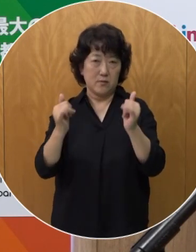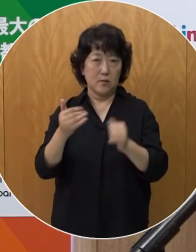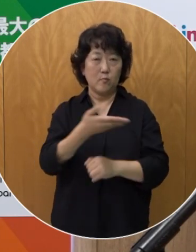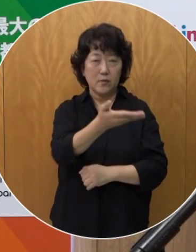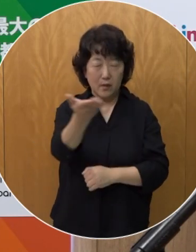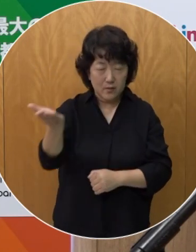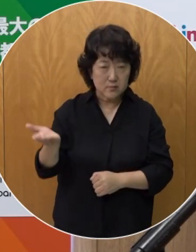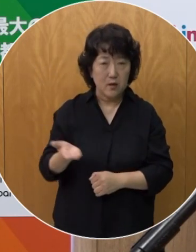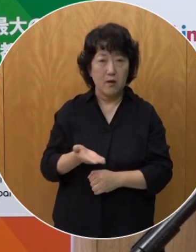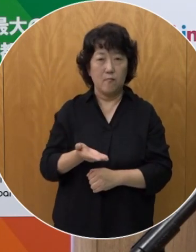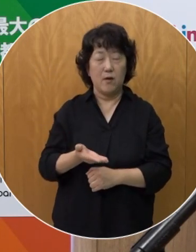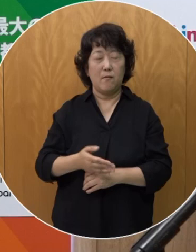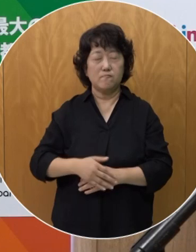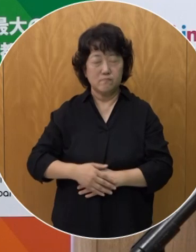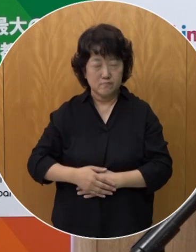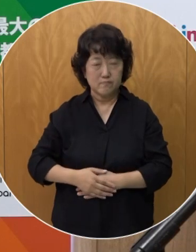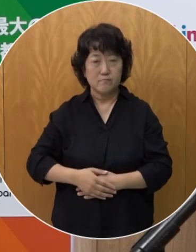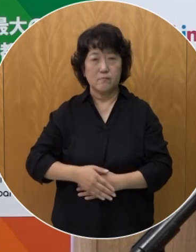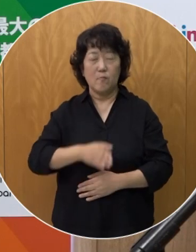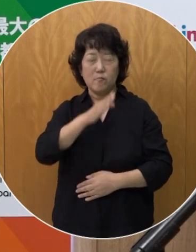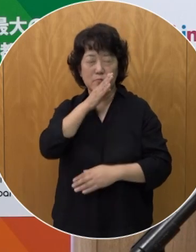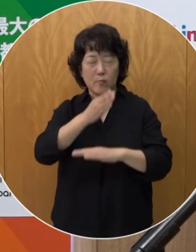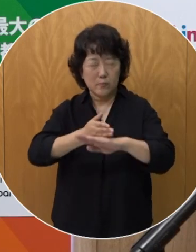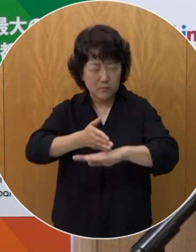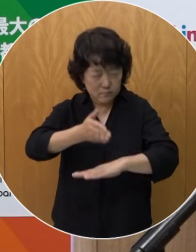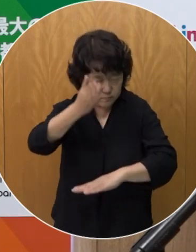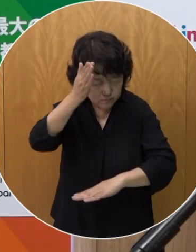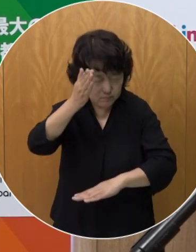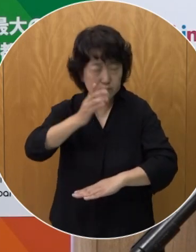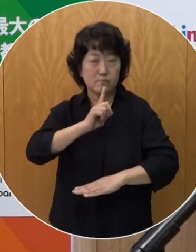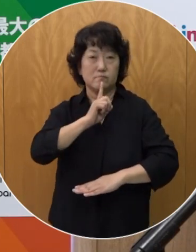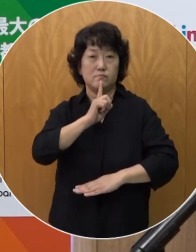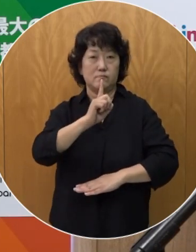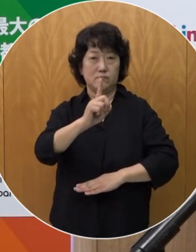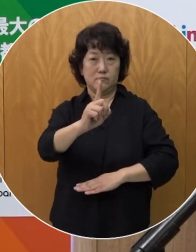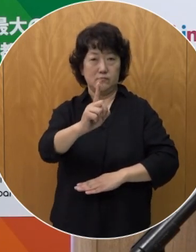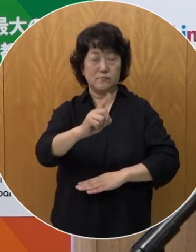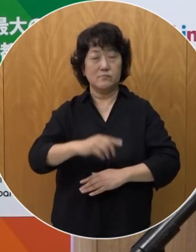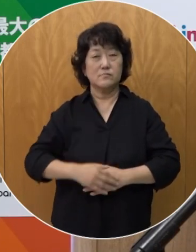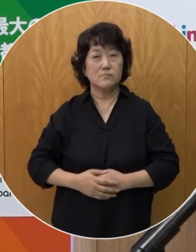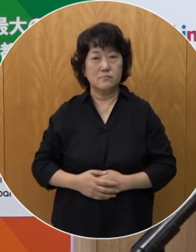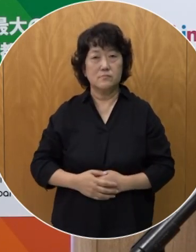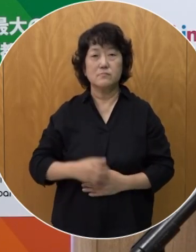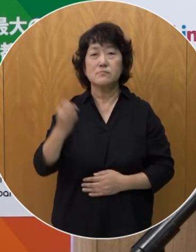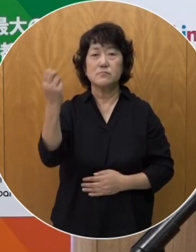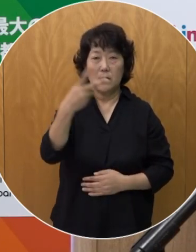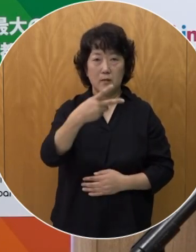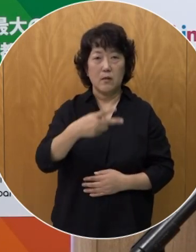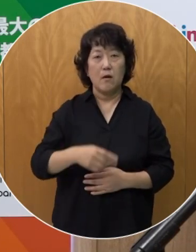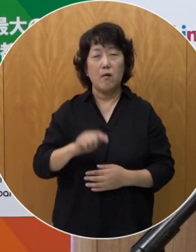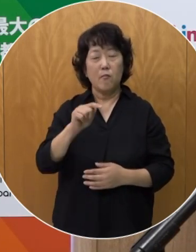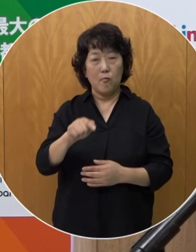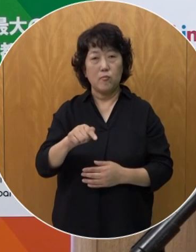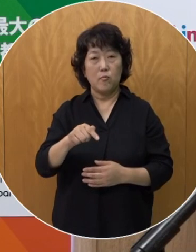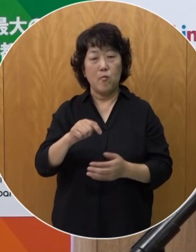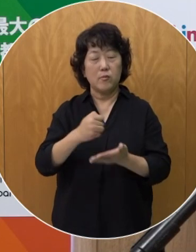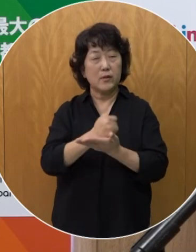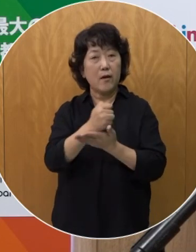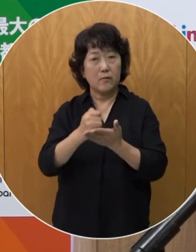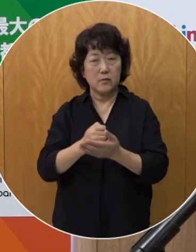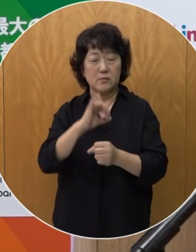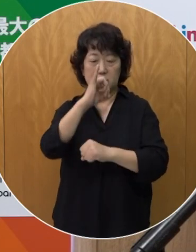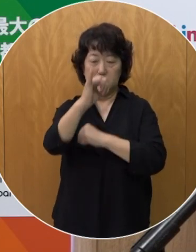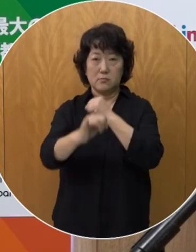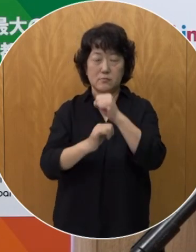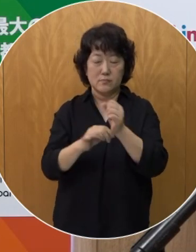に、この場をお借りし熱く御礼感謝を申し上げます。またこの機会にインター